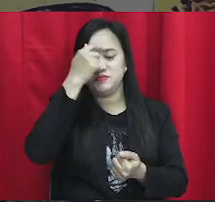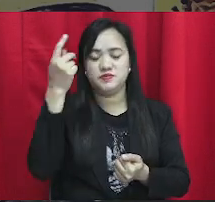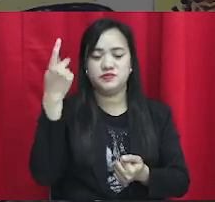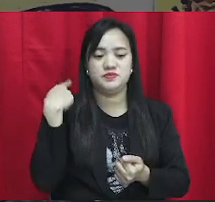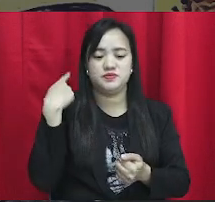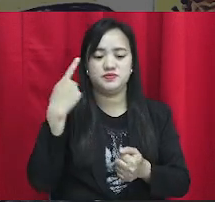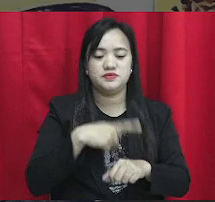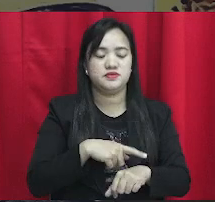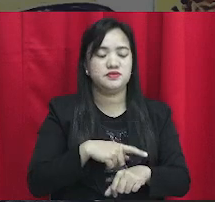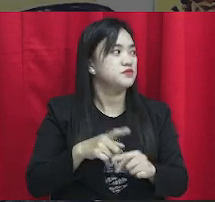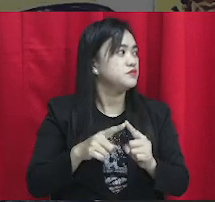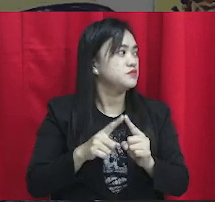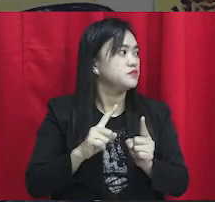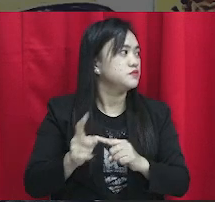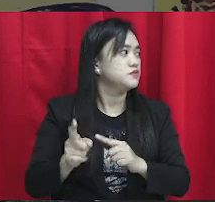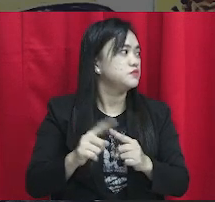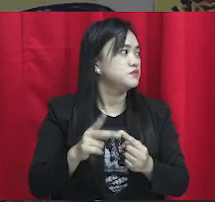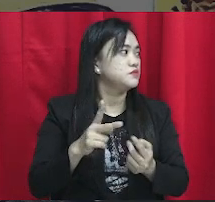papa nila.